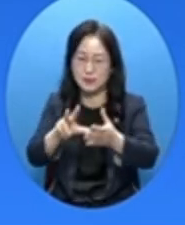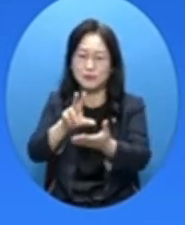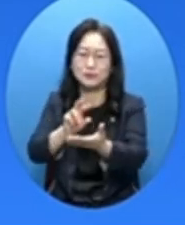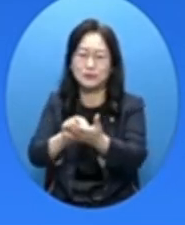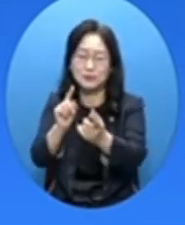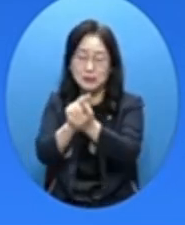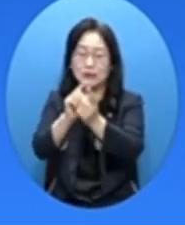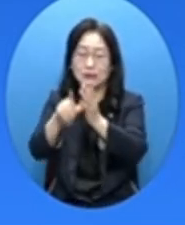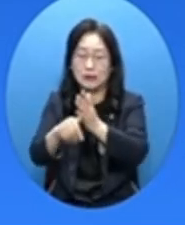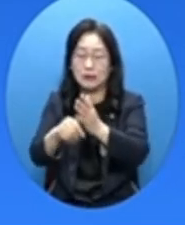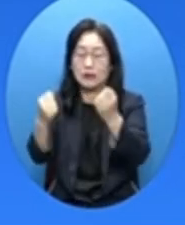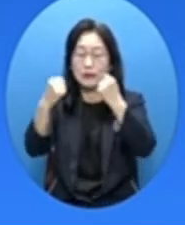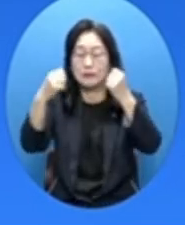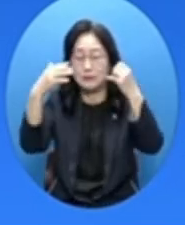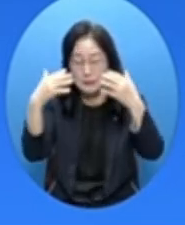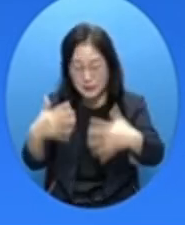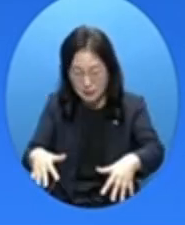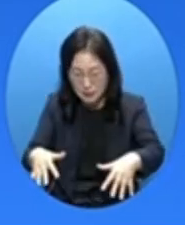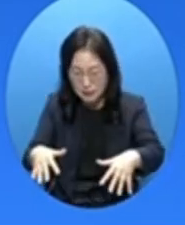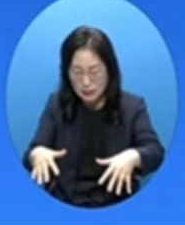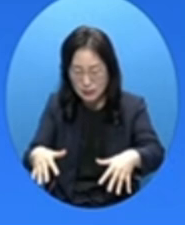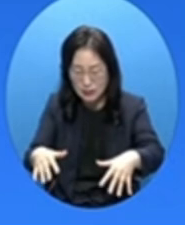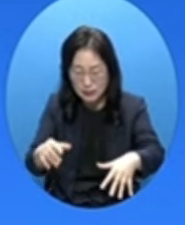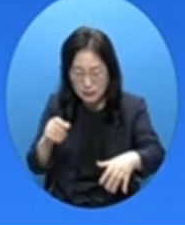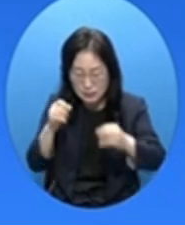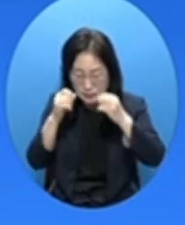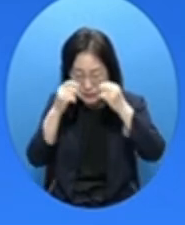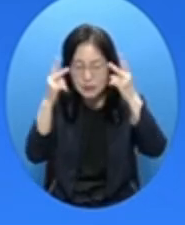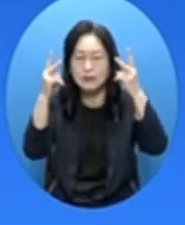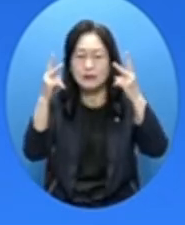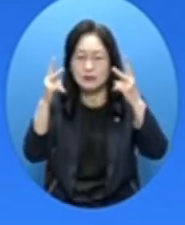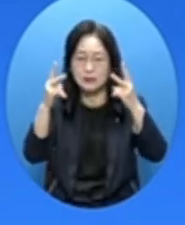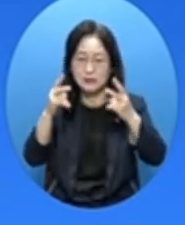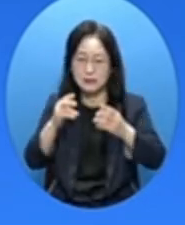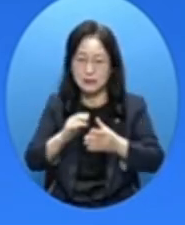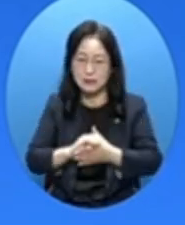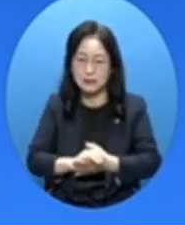때 무기력하고 열악한 것을 깨달을 수밖에 없습니다